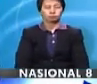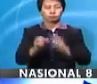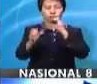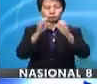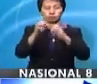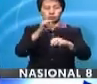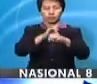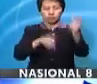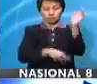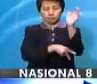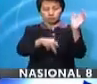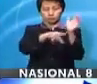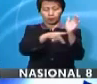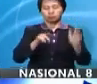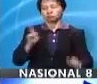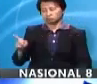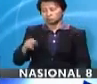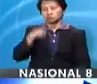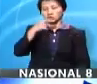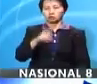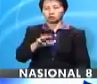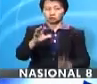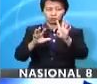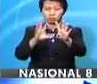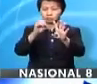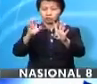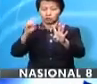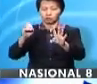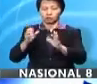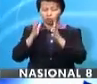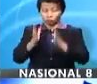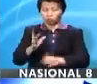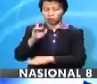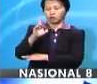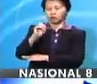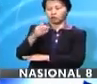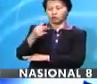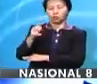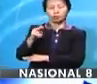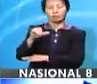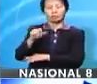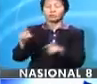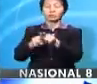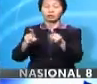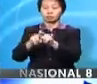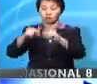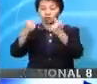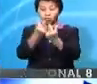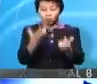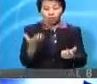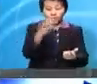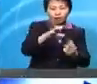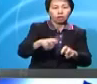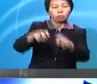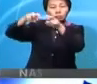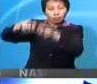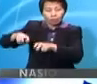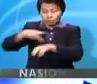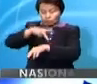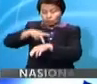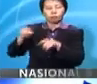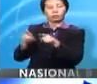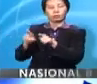Bercakap di lobi parlimen turut dinyatakan baki 400 pelarian Rohingya yang turut mendarat bersama kumpulan warga Bangladesh di Pulau